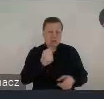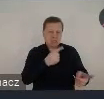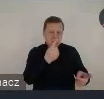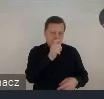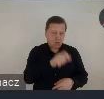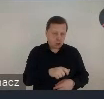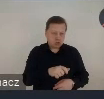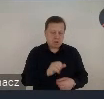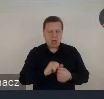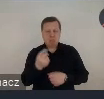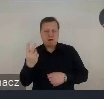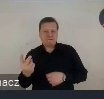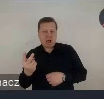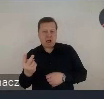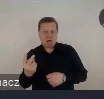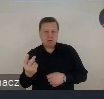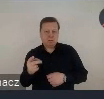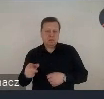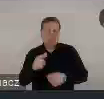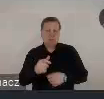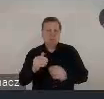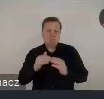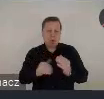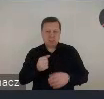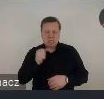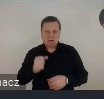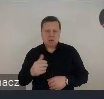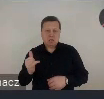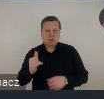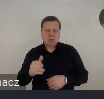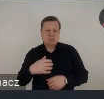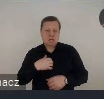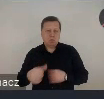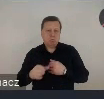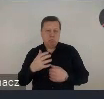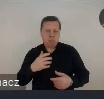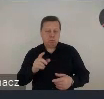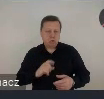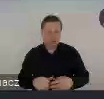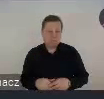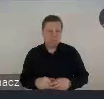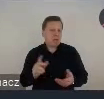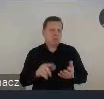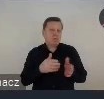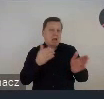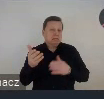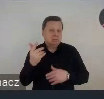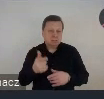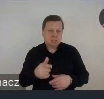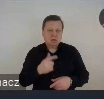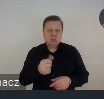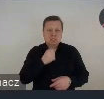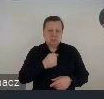jednoosobowo, albo w dwie osoby podstarszy i dyrektor biura. albo że cech jest reprezentowany dwuosobowo przez starszego cechu